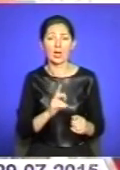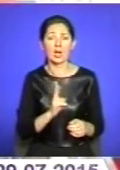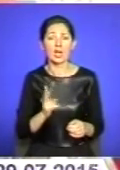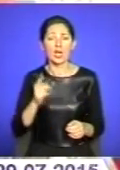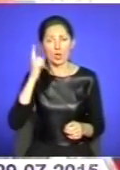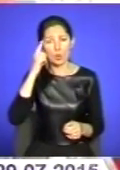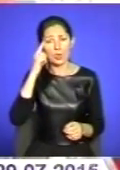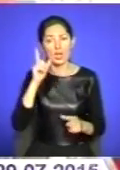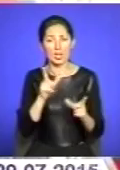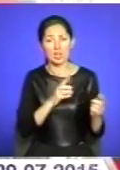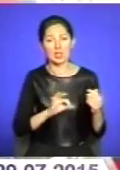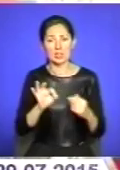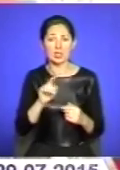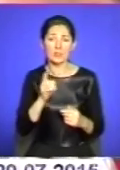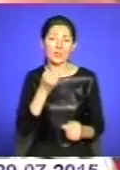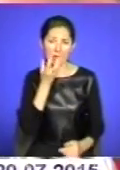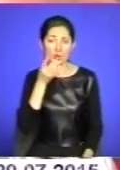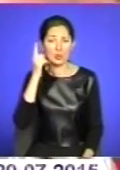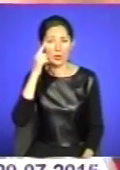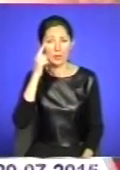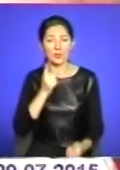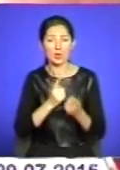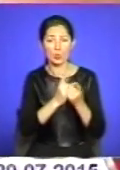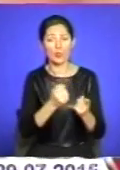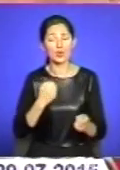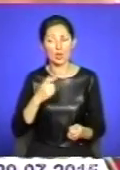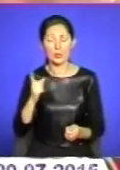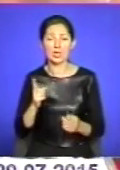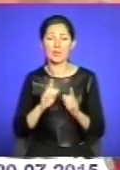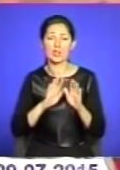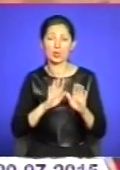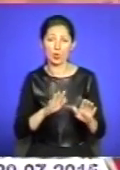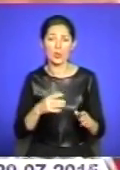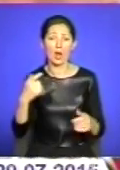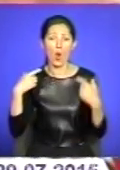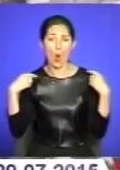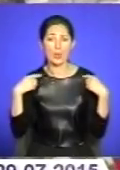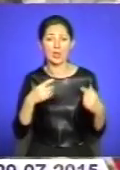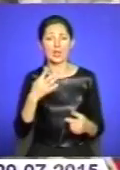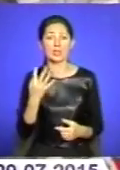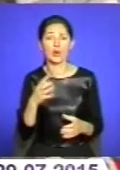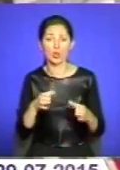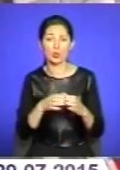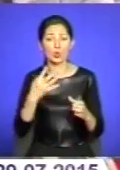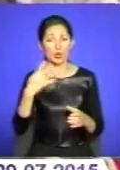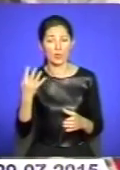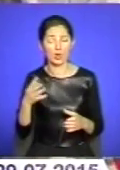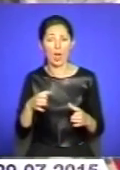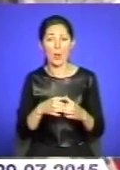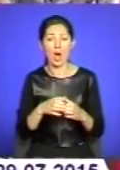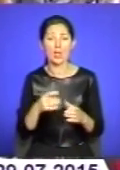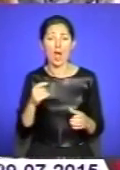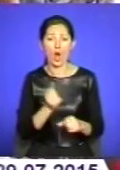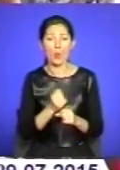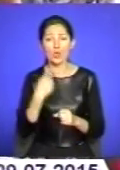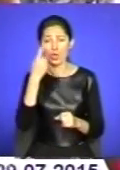на схід на війну? З хорошими. Супроводжує бійців заступник командира 4-го дивізіону 44-ї бригади з роботи з особовим